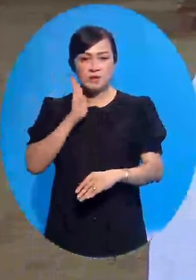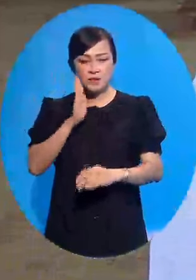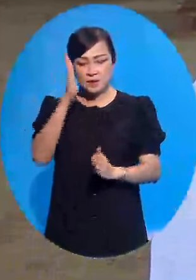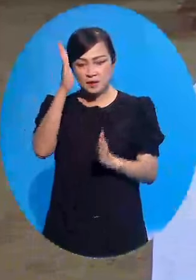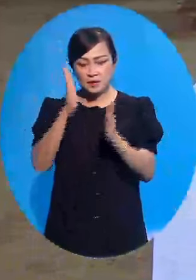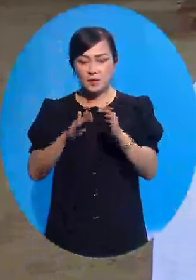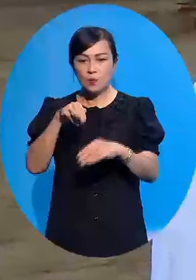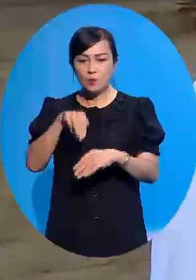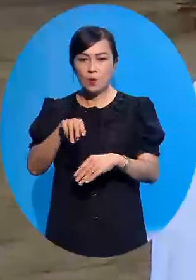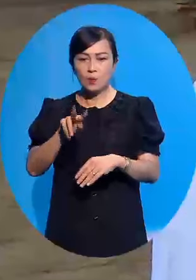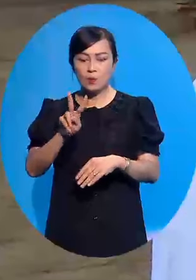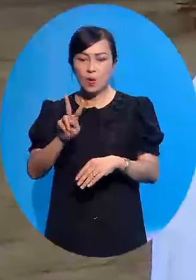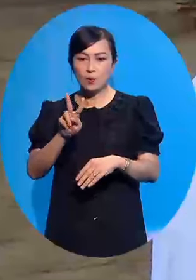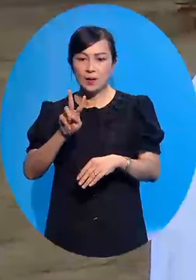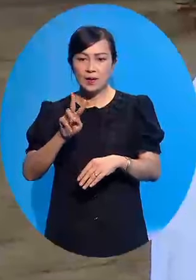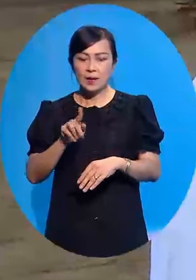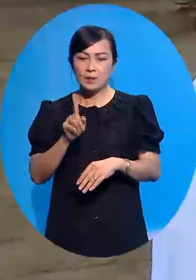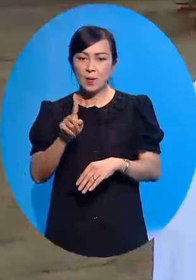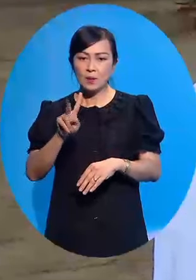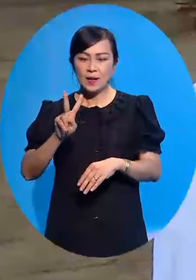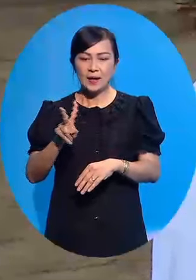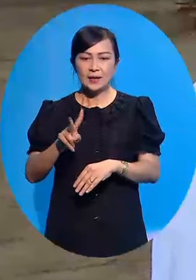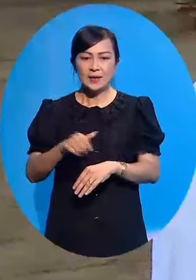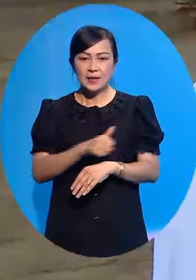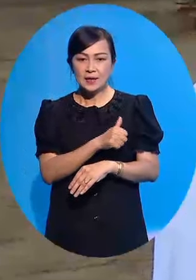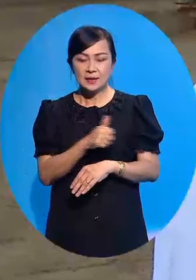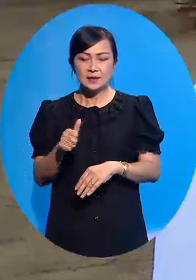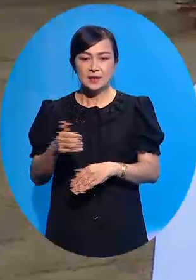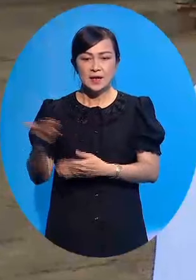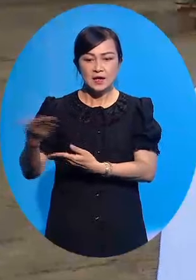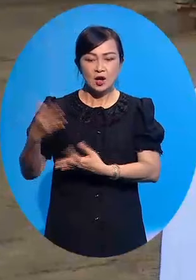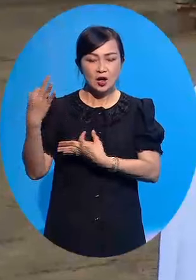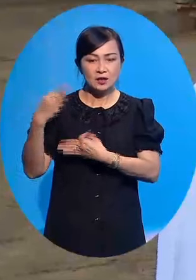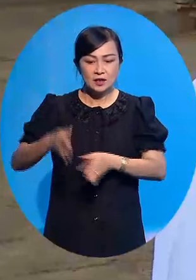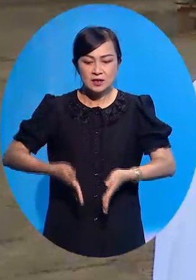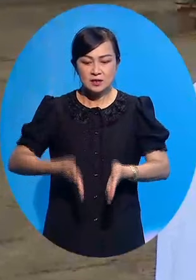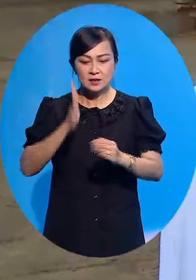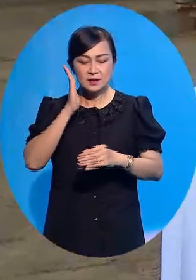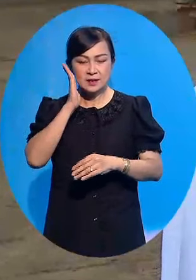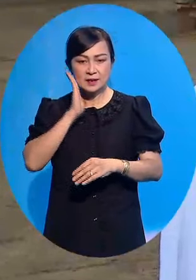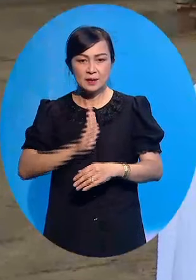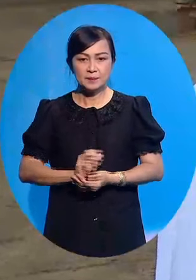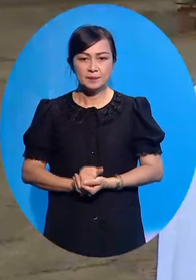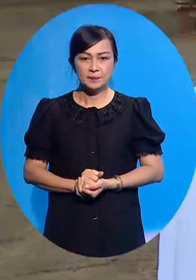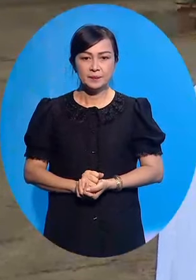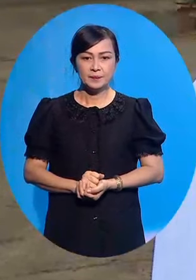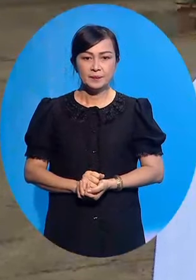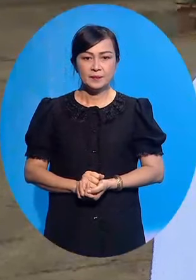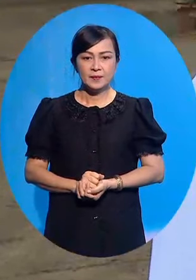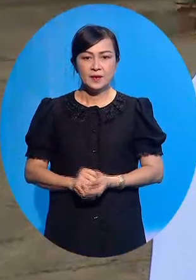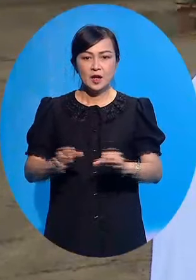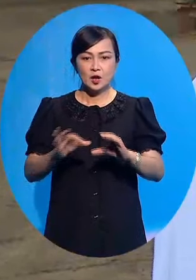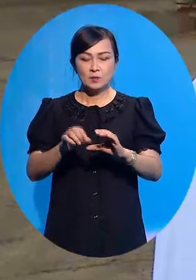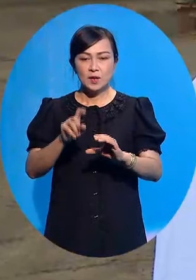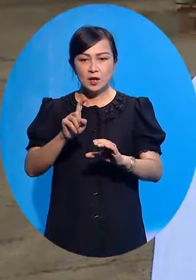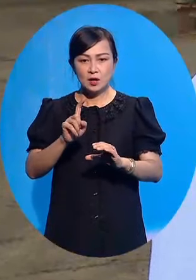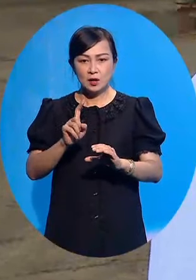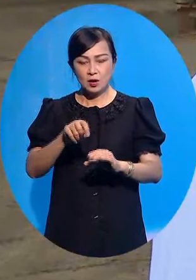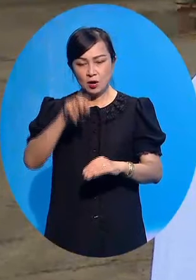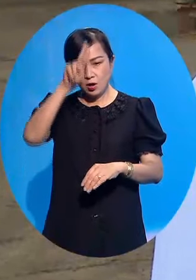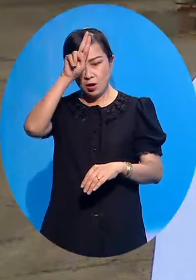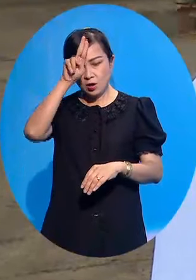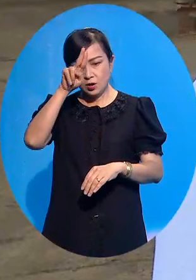ngày mùng 1, mùng 2 để cho bà con đón Tết trong những ngày đầu năm mới, đường phố sạch đẹp. Công ty cũng đã có những chế độ lo cho